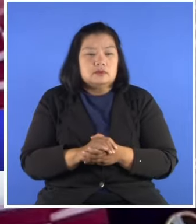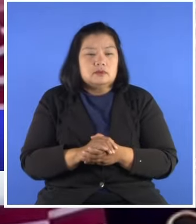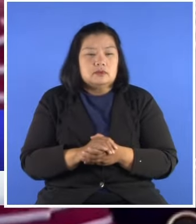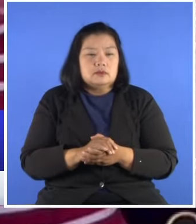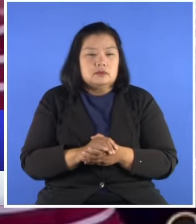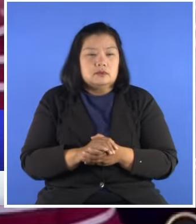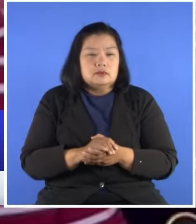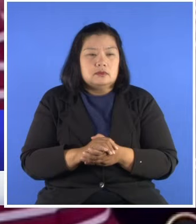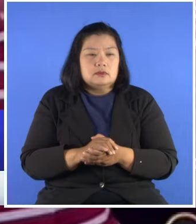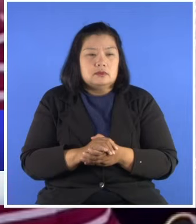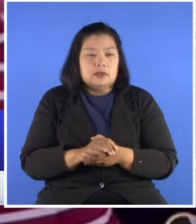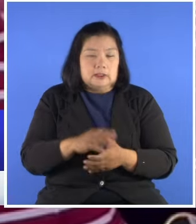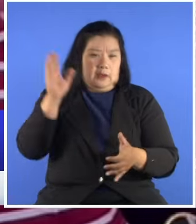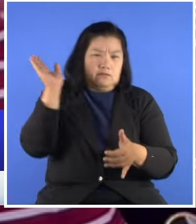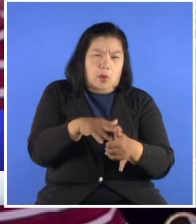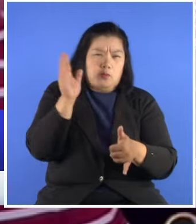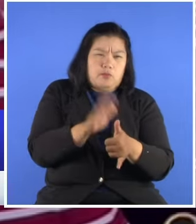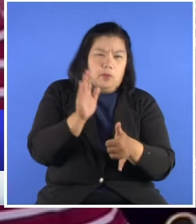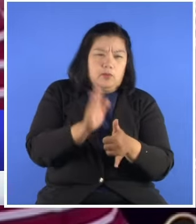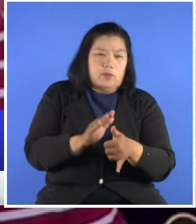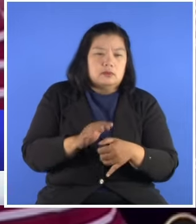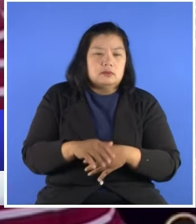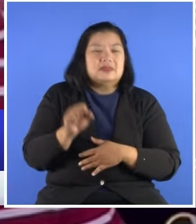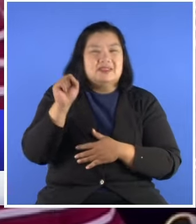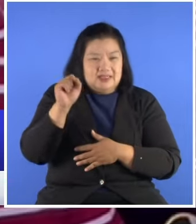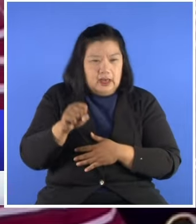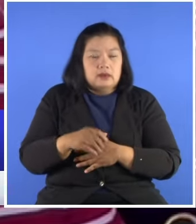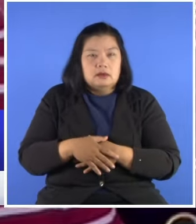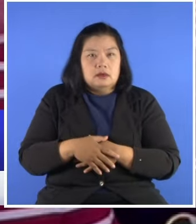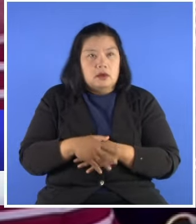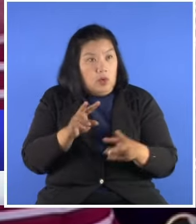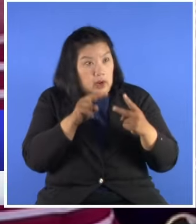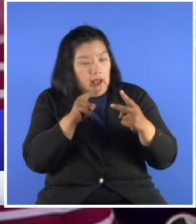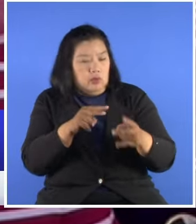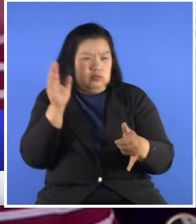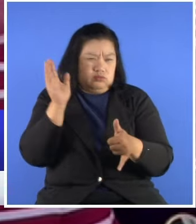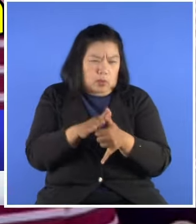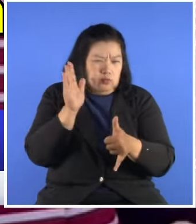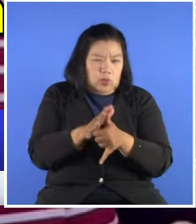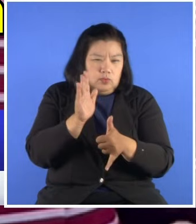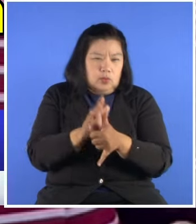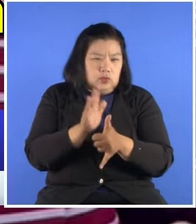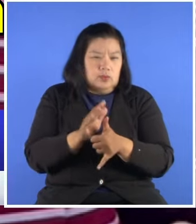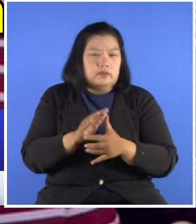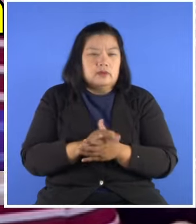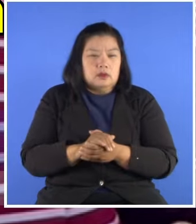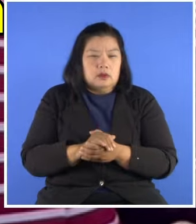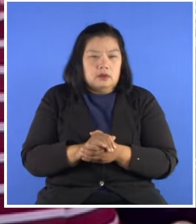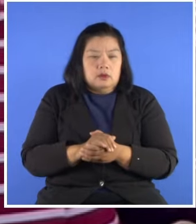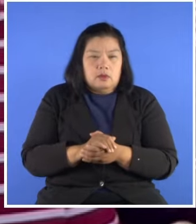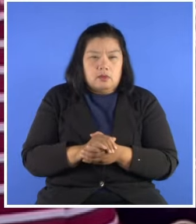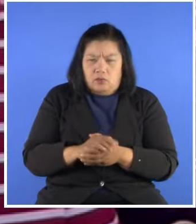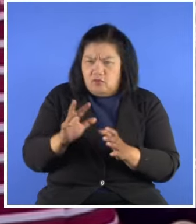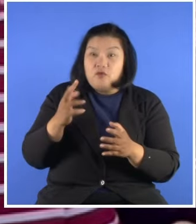แกตกรัวเลย แกไม่ได้แบบว่า คือตกไม่ให้ตั้งตัวเลยว่างั้น เลยค่ะตกกลัวอย่างเดียวเลยค ือ แฟนหนูไม่เข้ามาห้ามว่าหยุ